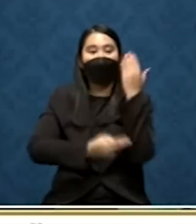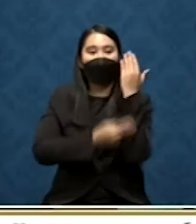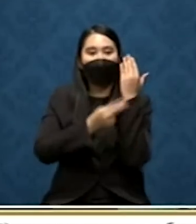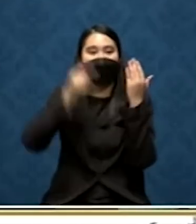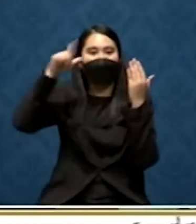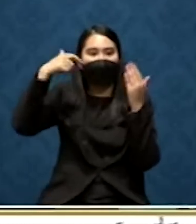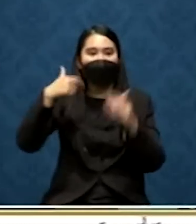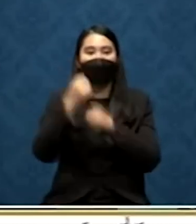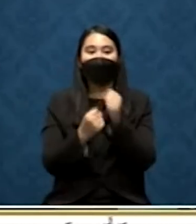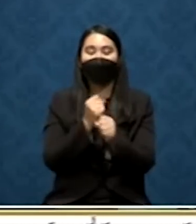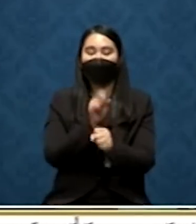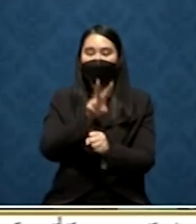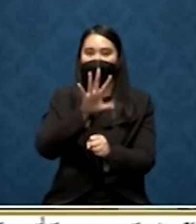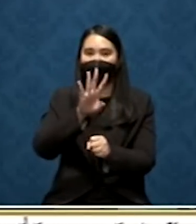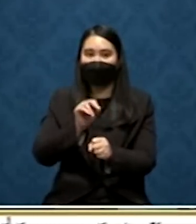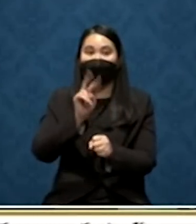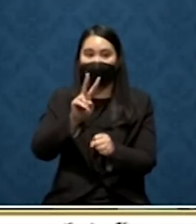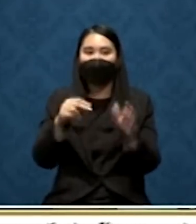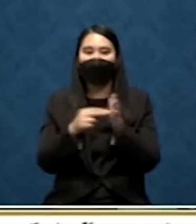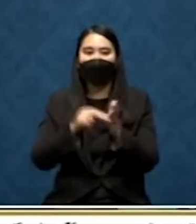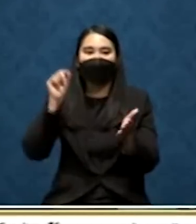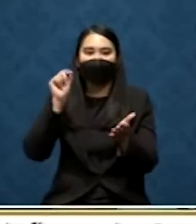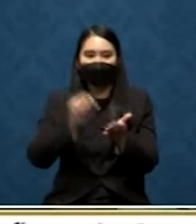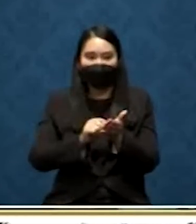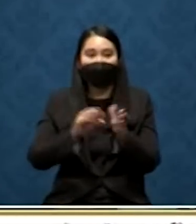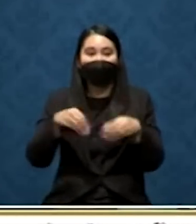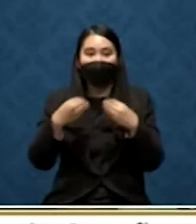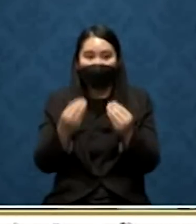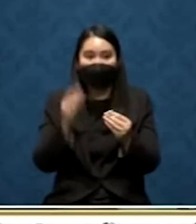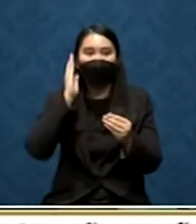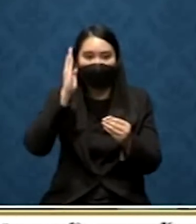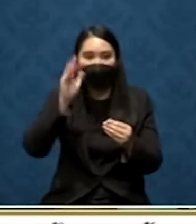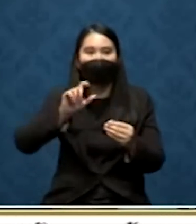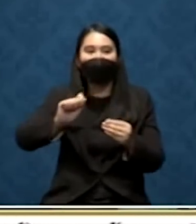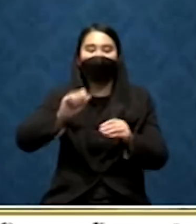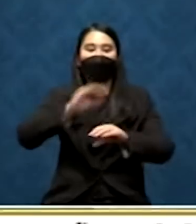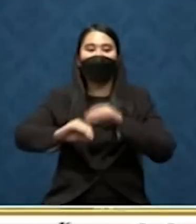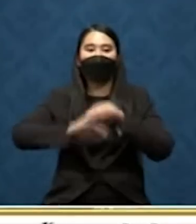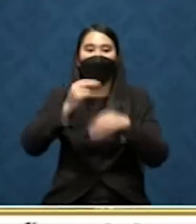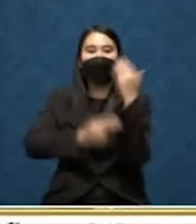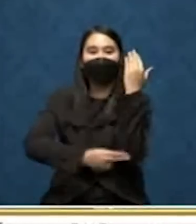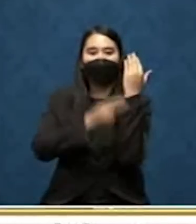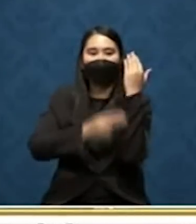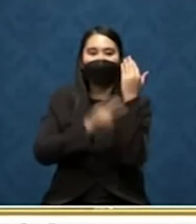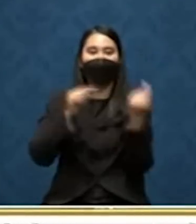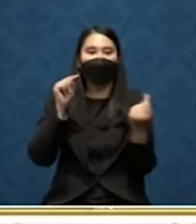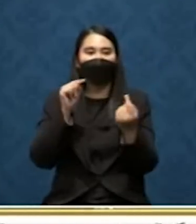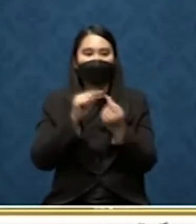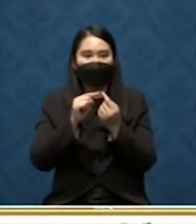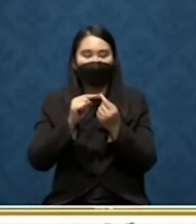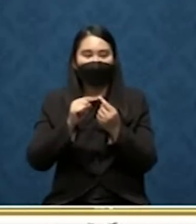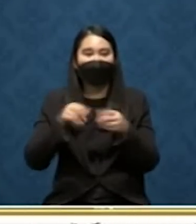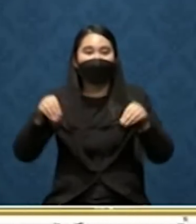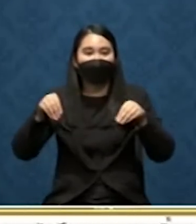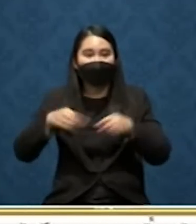เมียนมาเมอปี 4-2คือผู้ที่เส้นอนุญาตให้นายอออางสร้างลงแมขึ้ใทาคเหล็ครับยมี Star Sapp